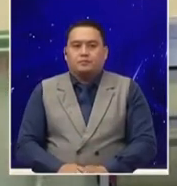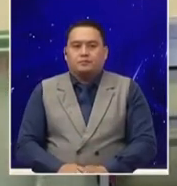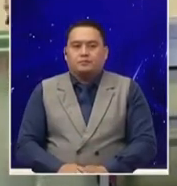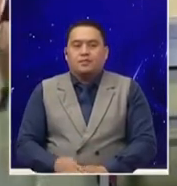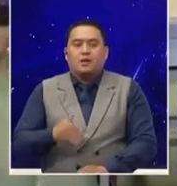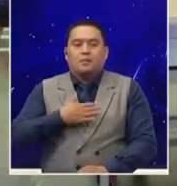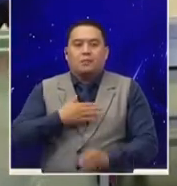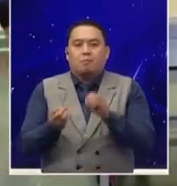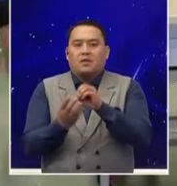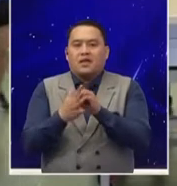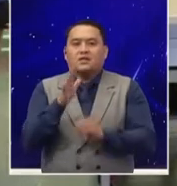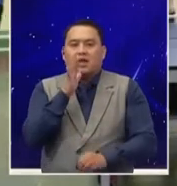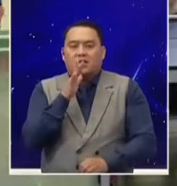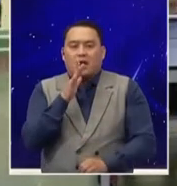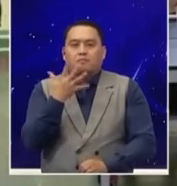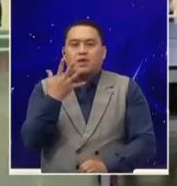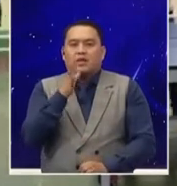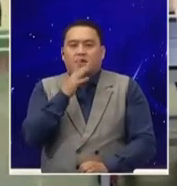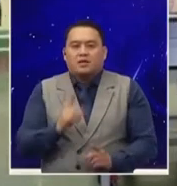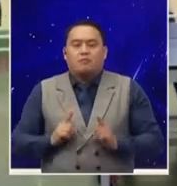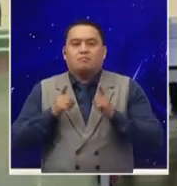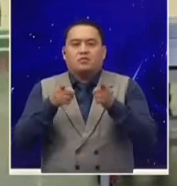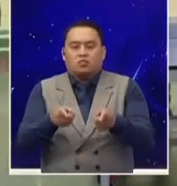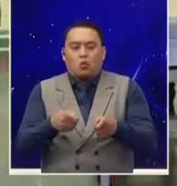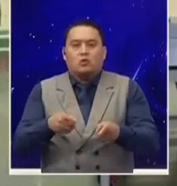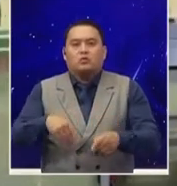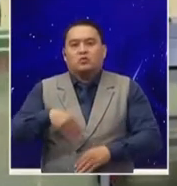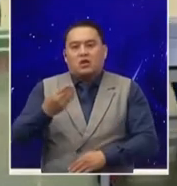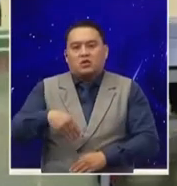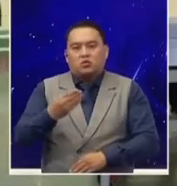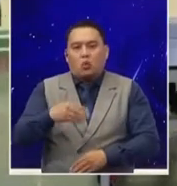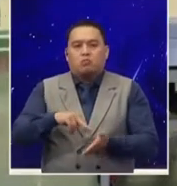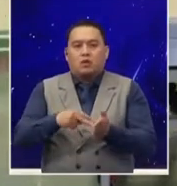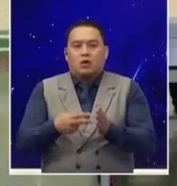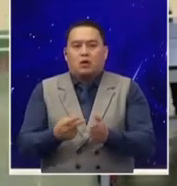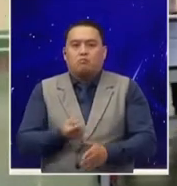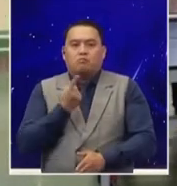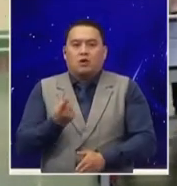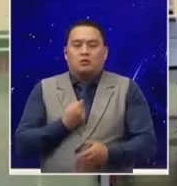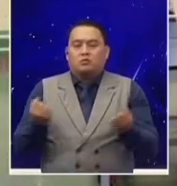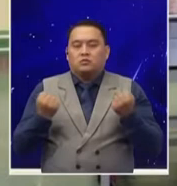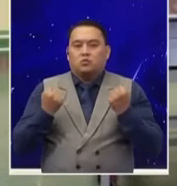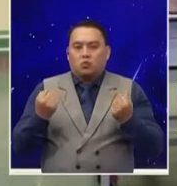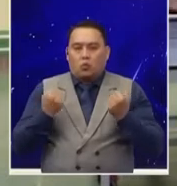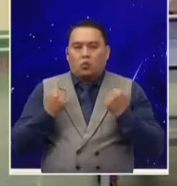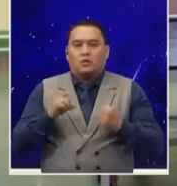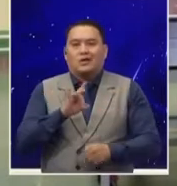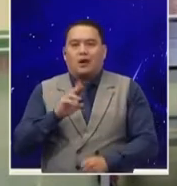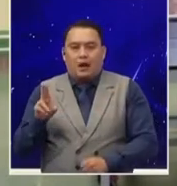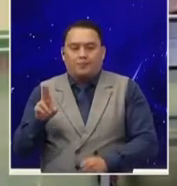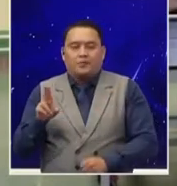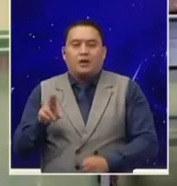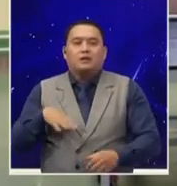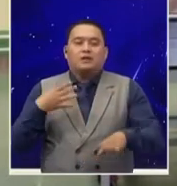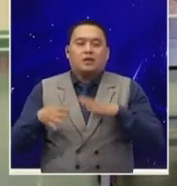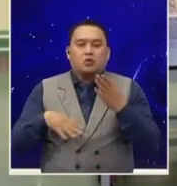Мне 15 лет. В этом году будет 5 лет, как я посвятил себя настольному теннису. В планах получить мастера спорта Республики Казахстан. Для этого